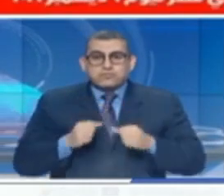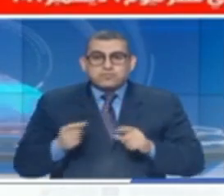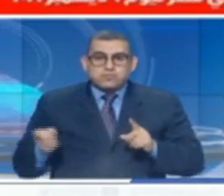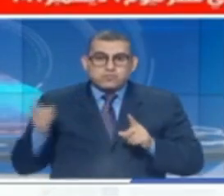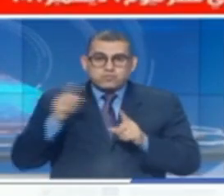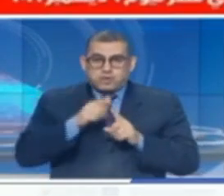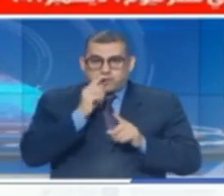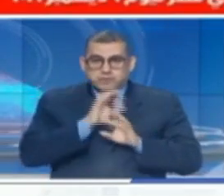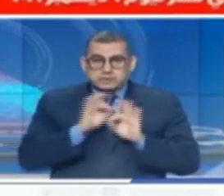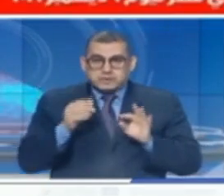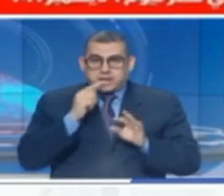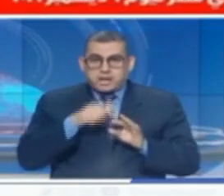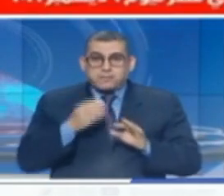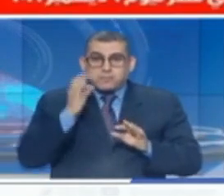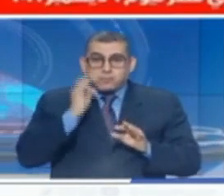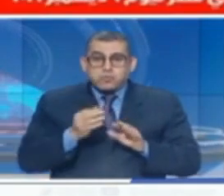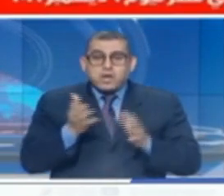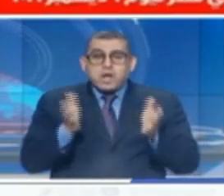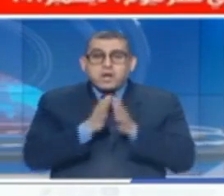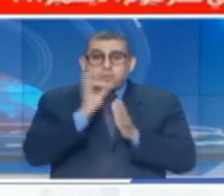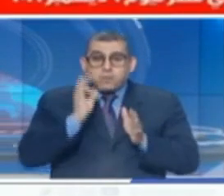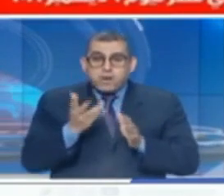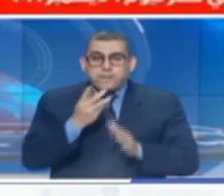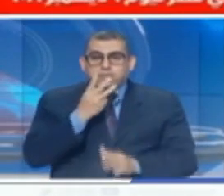302,000 حالة من أصل أكثر من